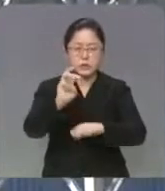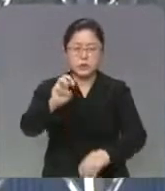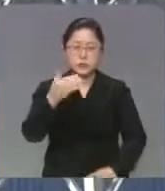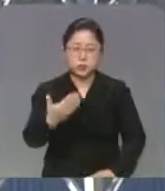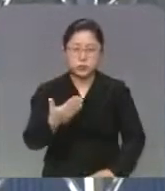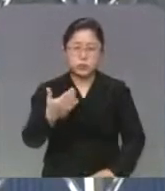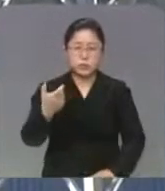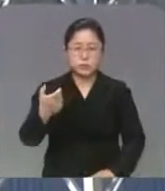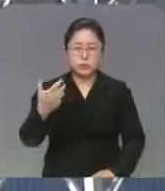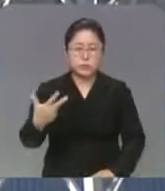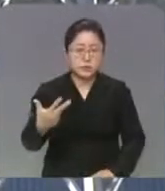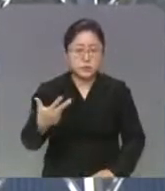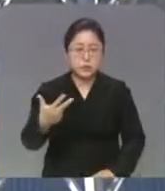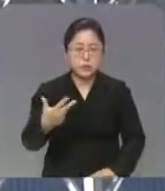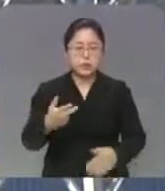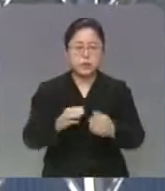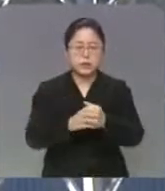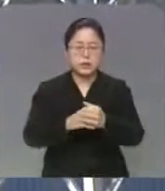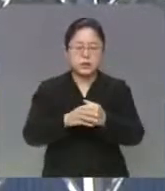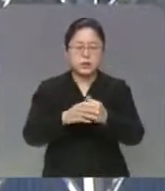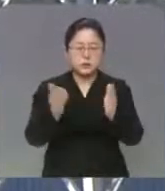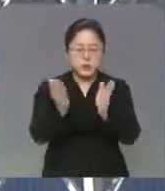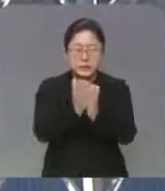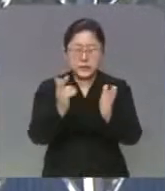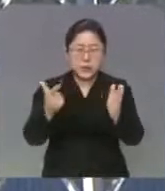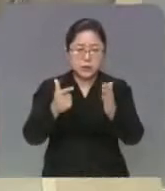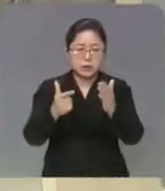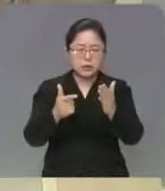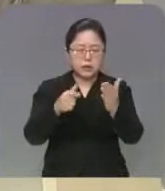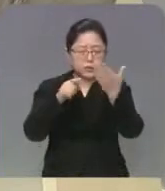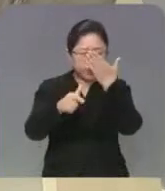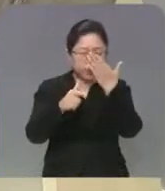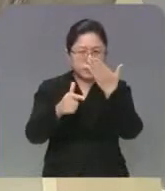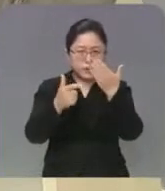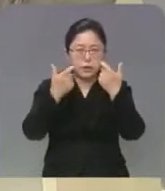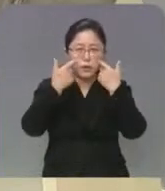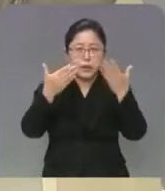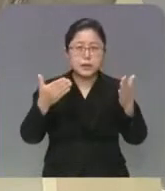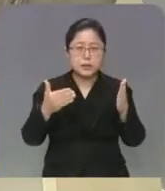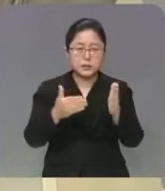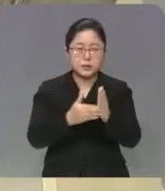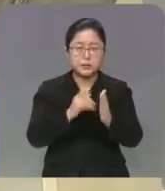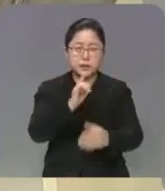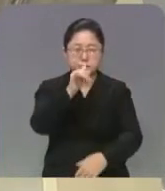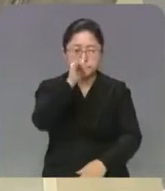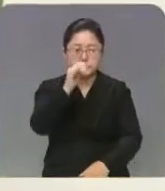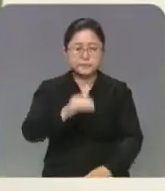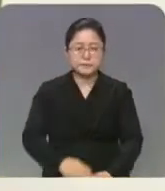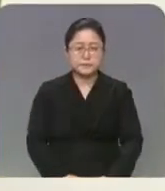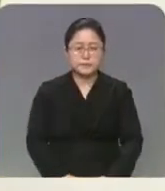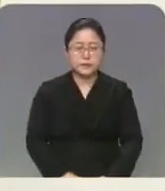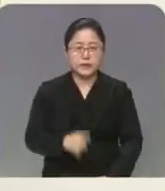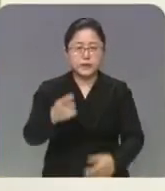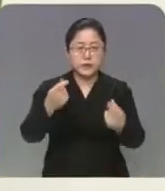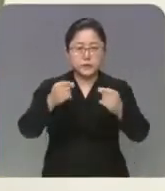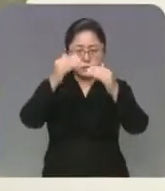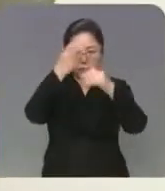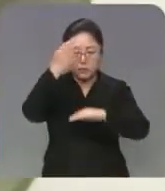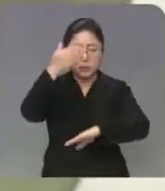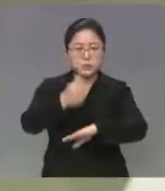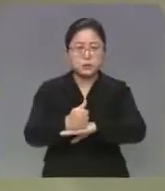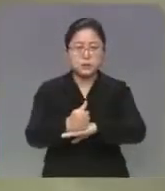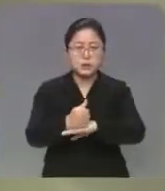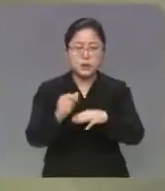39번과 67번 관통관에서 규격에 맞지 않은 재질로 용접한 것이 추가로 발견됐다고 밝혔습니다. 이 같은 조사